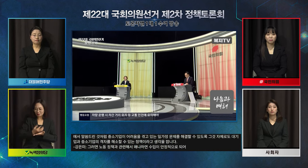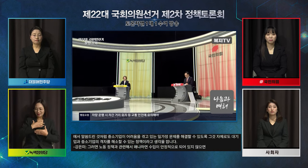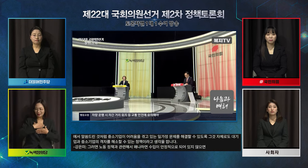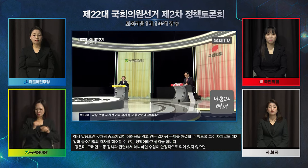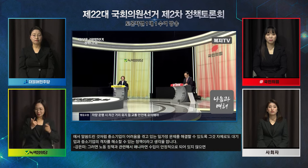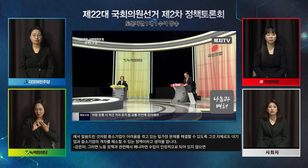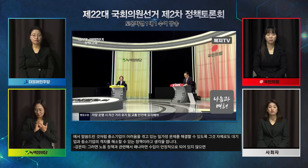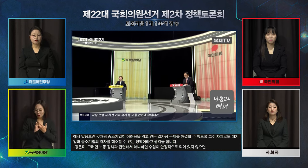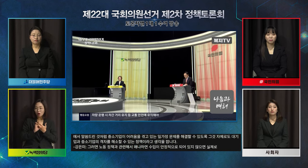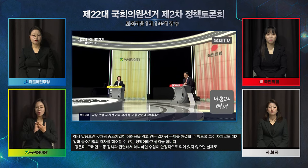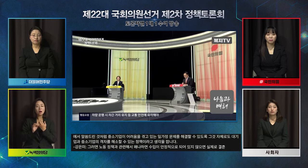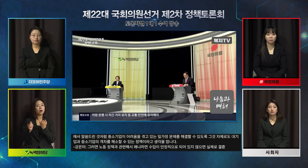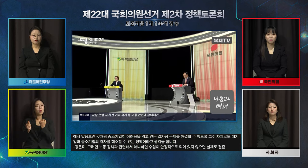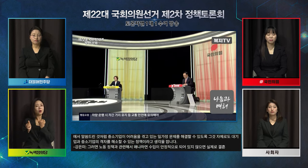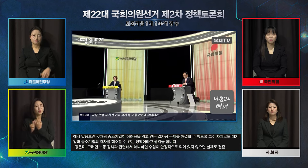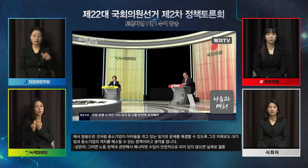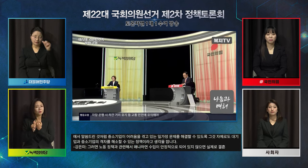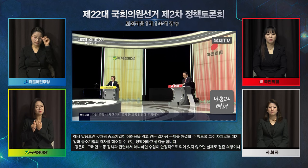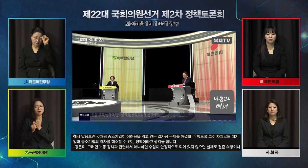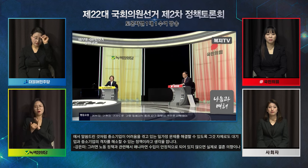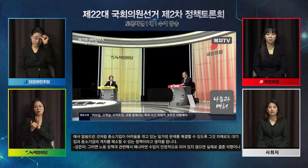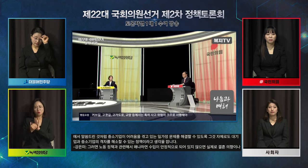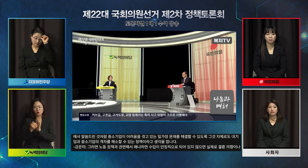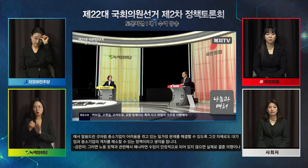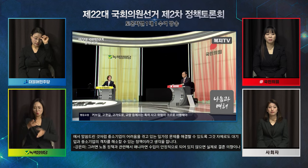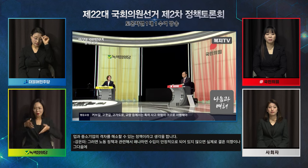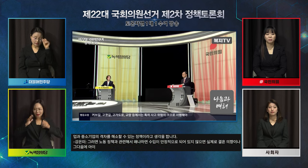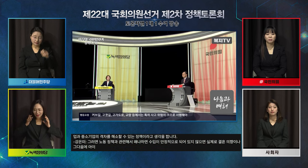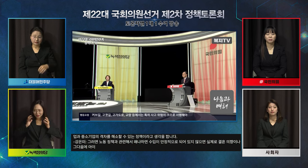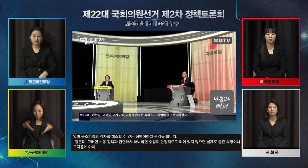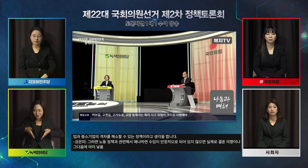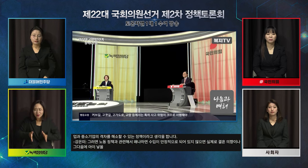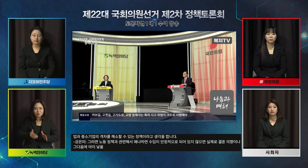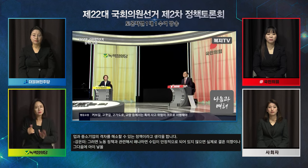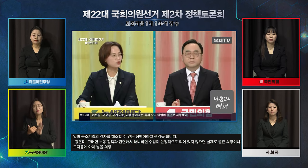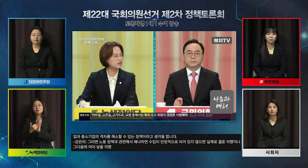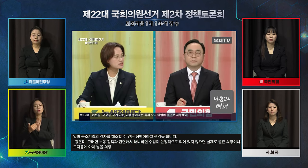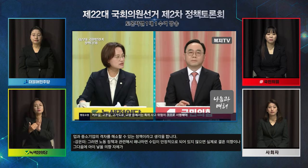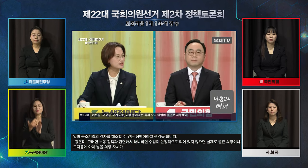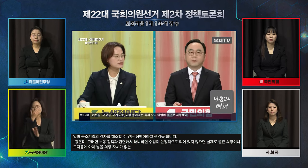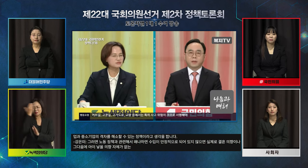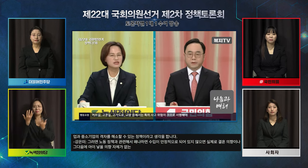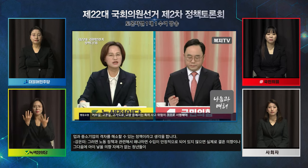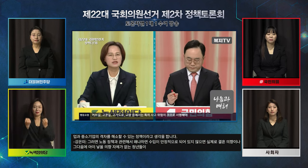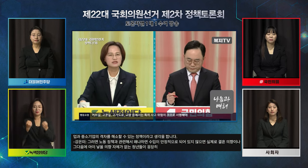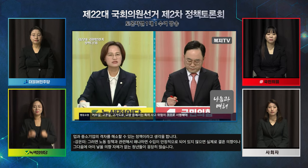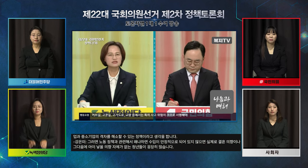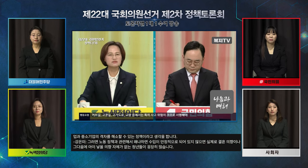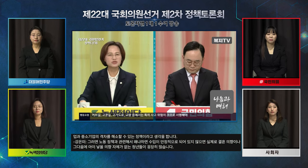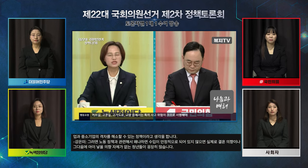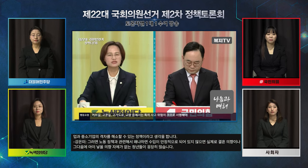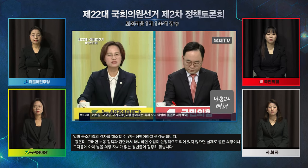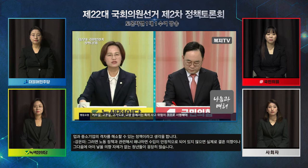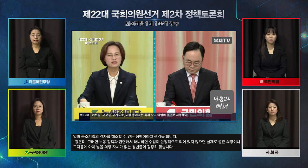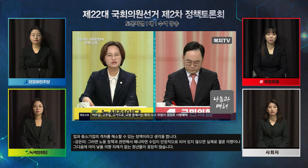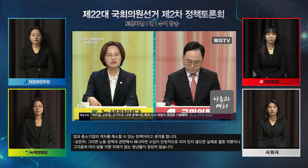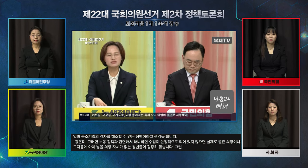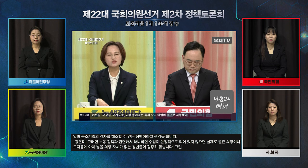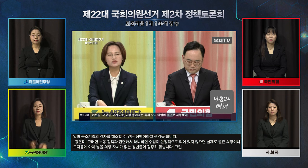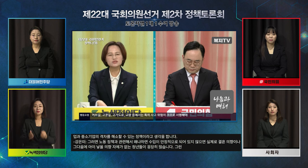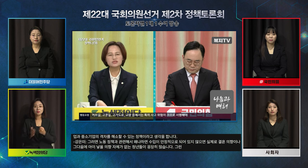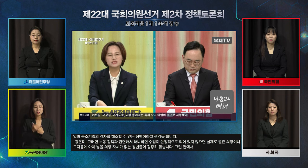실제로 결혼 의향이나 그다음에 아이날 의향 자체가 없는 청년들은 굉장히 많습니다. 그런 면에서